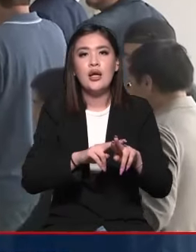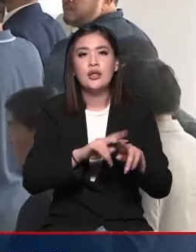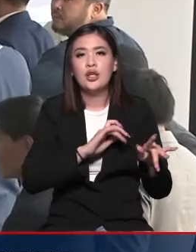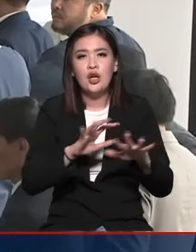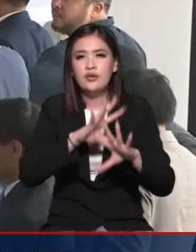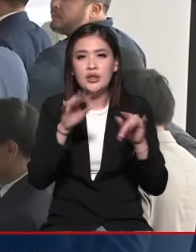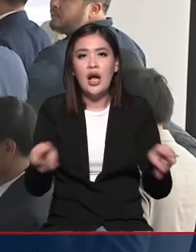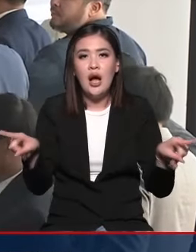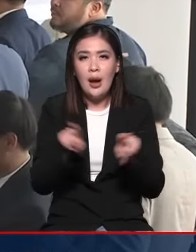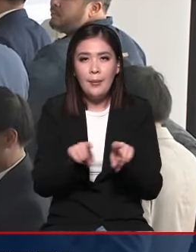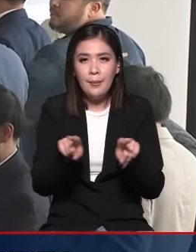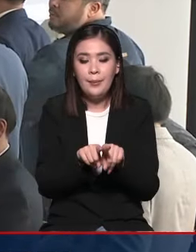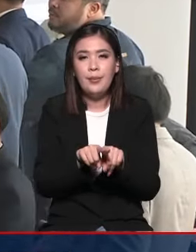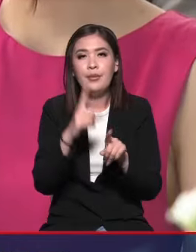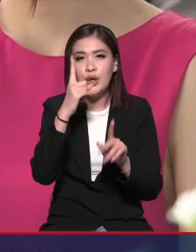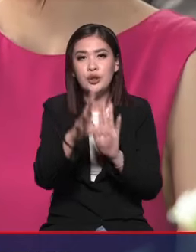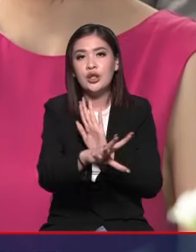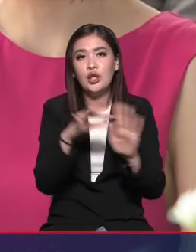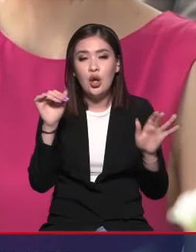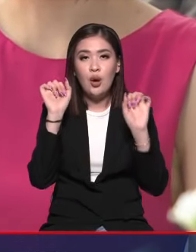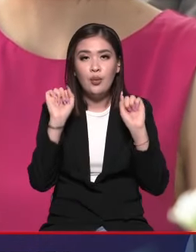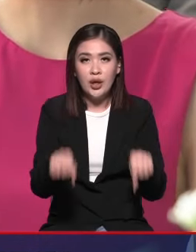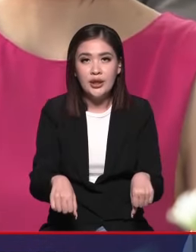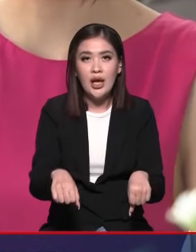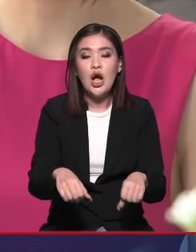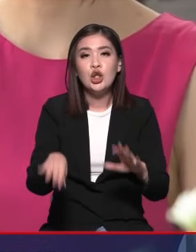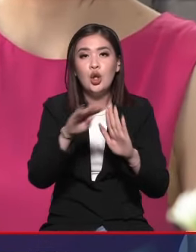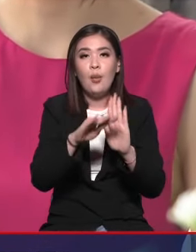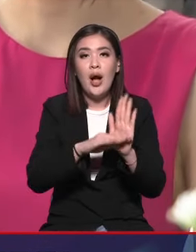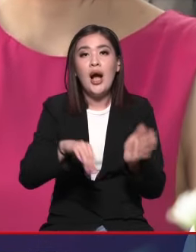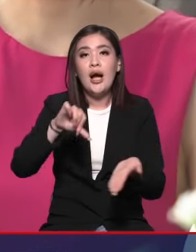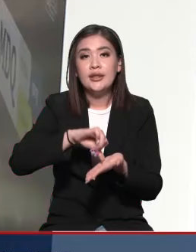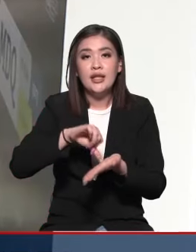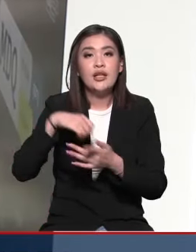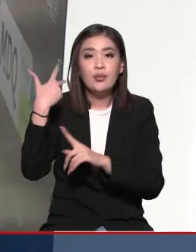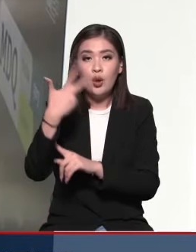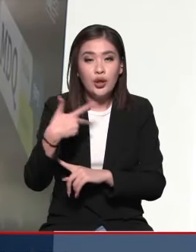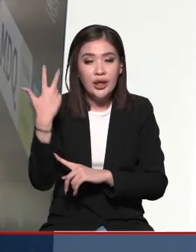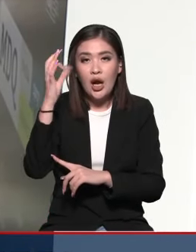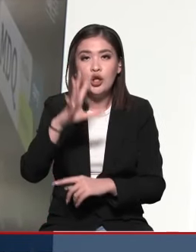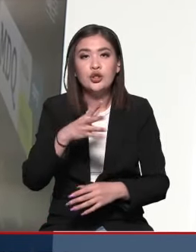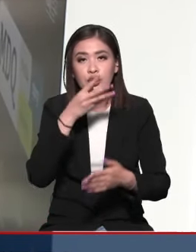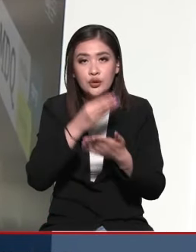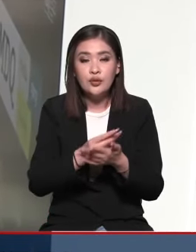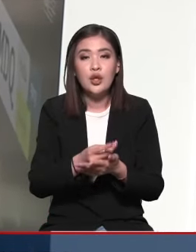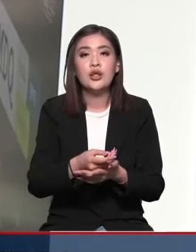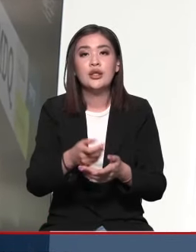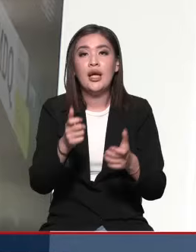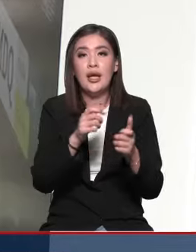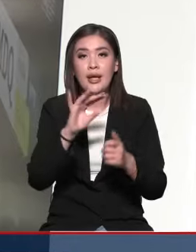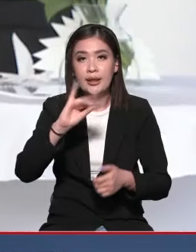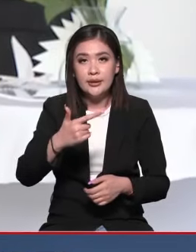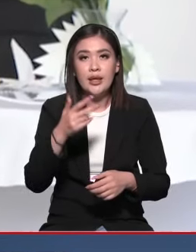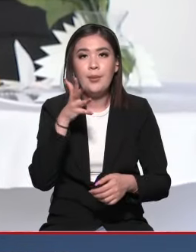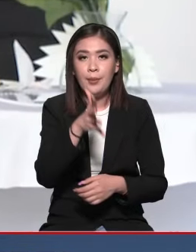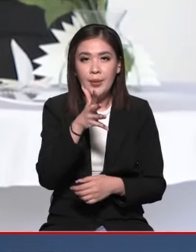секілді дағдылардың бірін таңдауға болады. Айта кетсек, жобаға қатысатын блогерлердің желідегі парақшаларында кемінде 5000